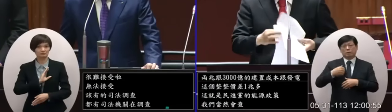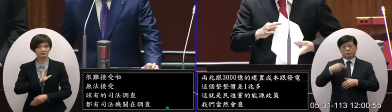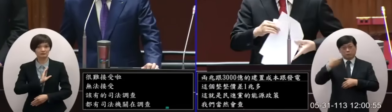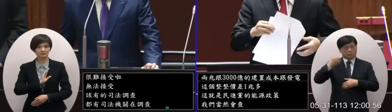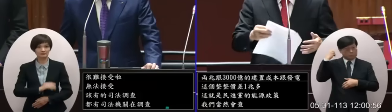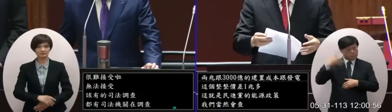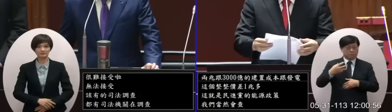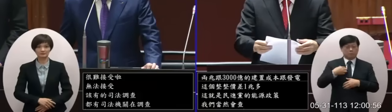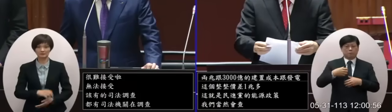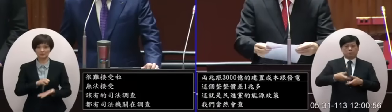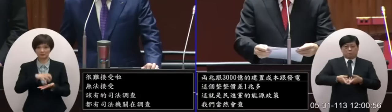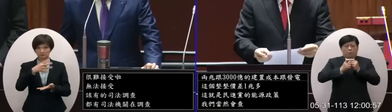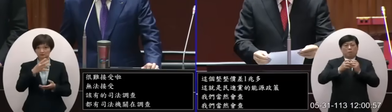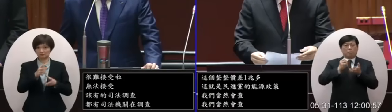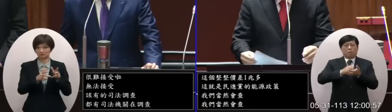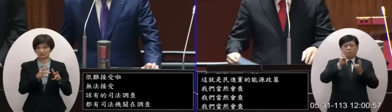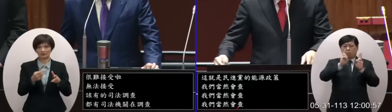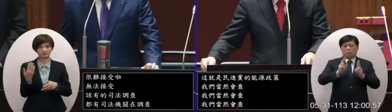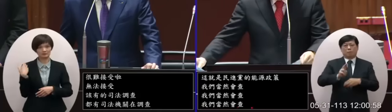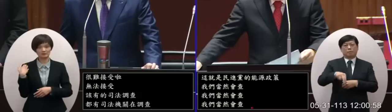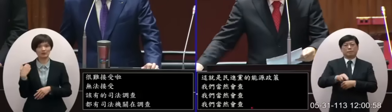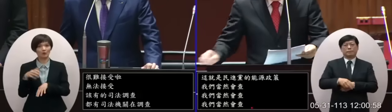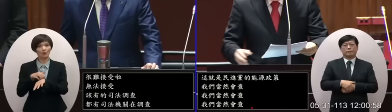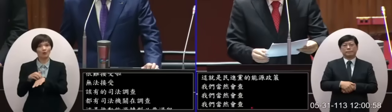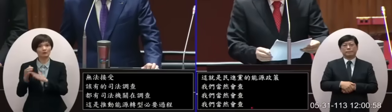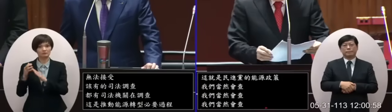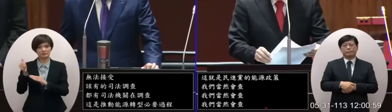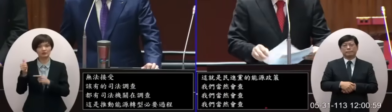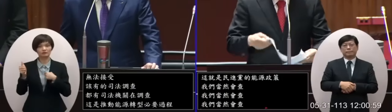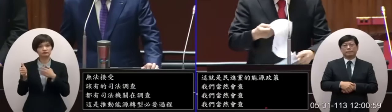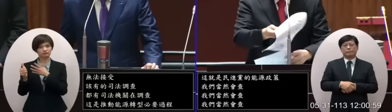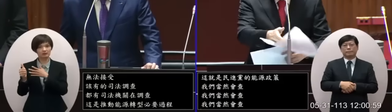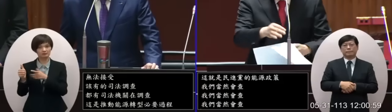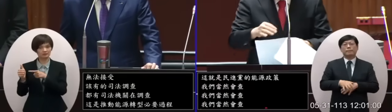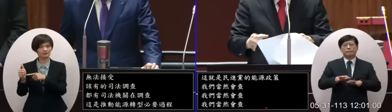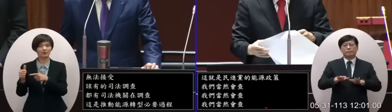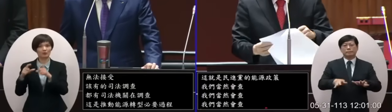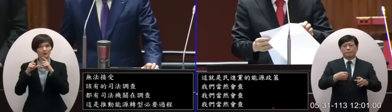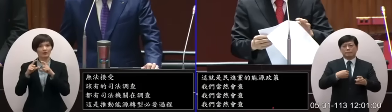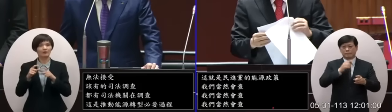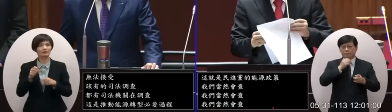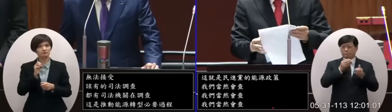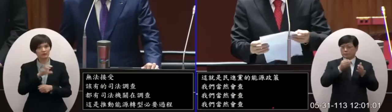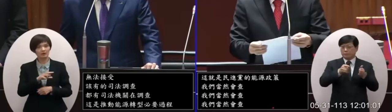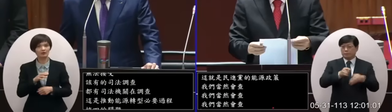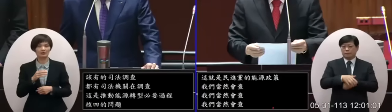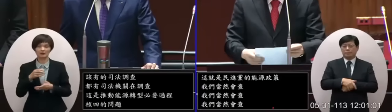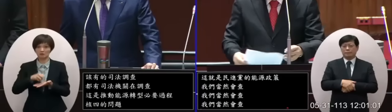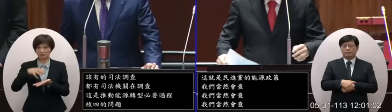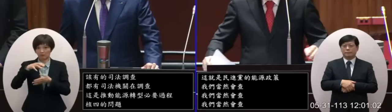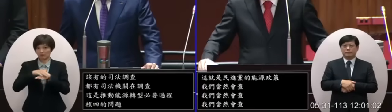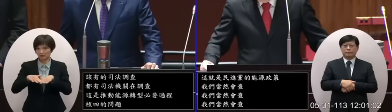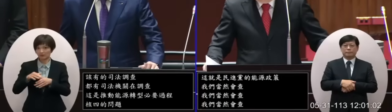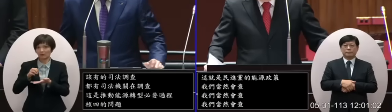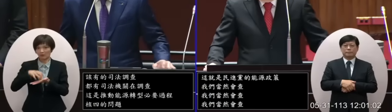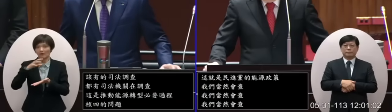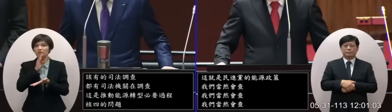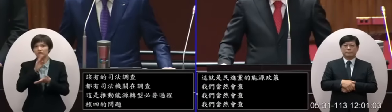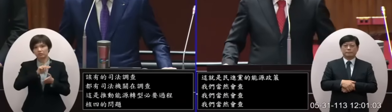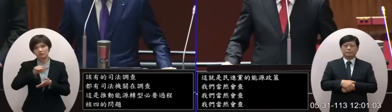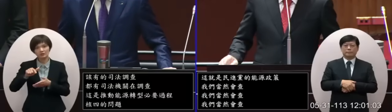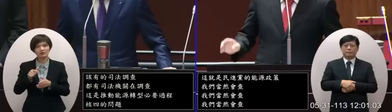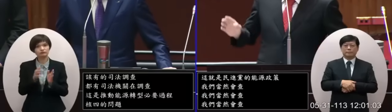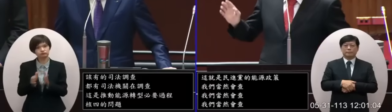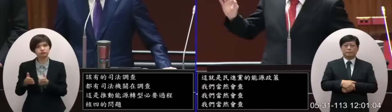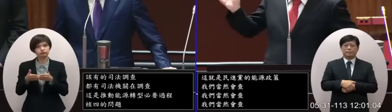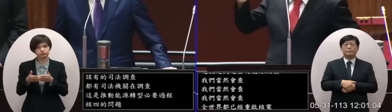重启核电。 我们去请教侯市长，他也会说要有核安，要有核废料的处理，我们才能够下一步去想。但目前是